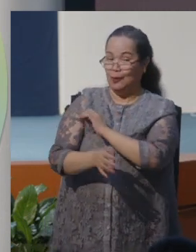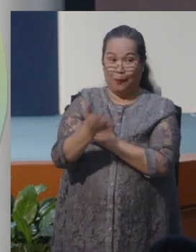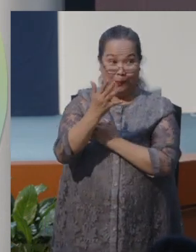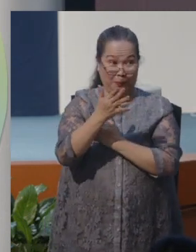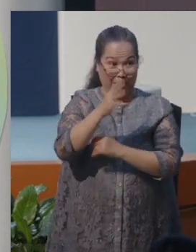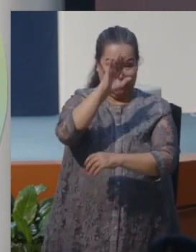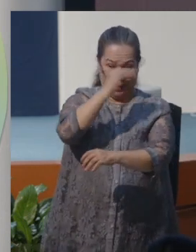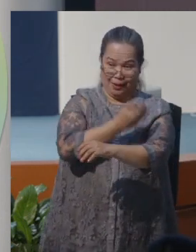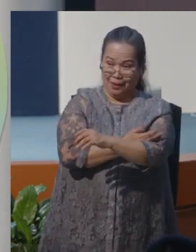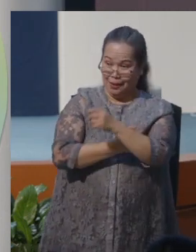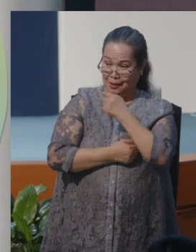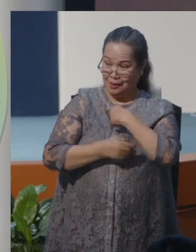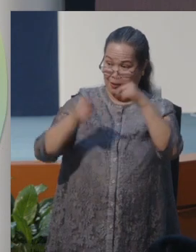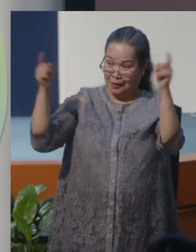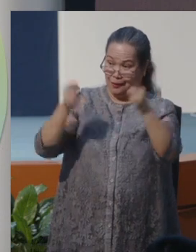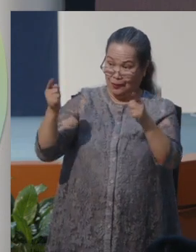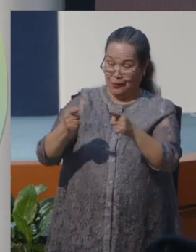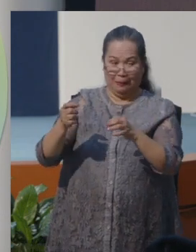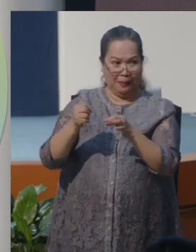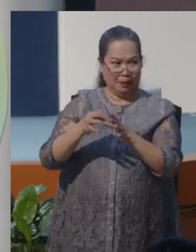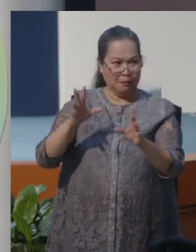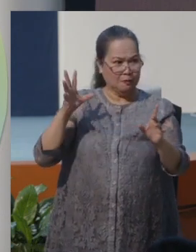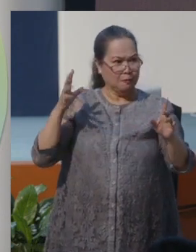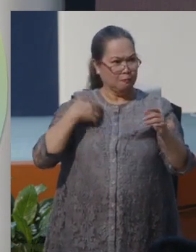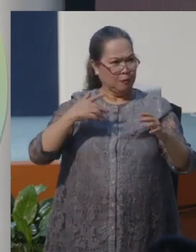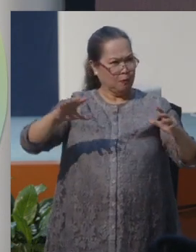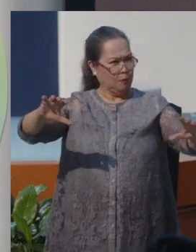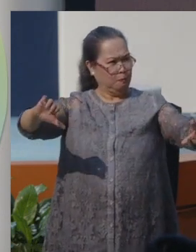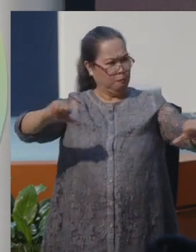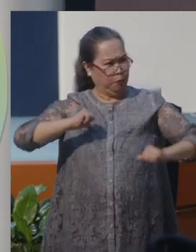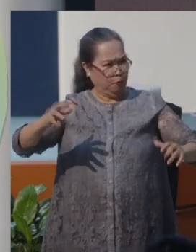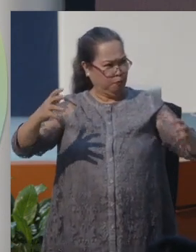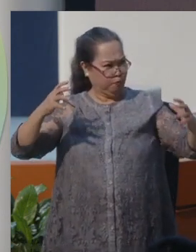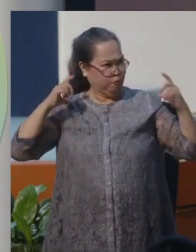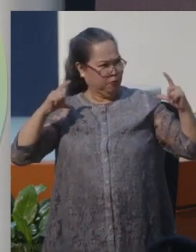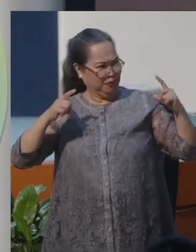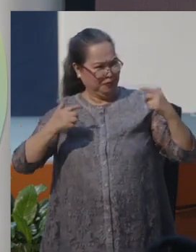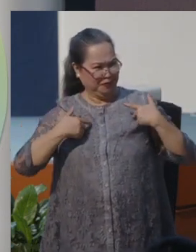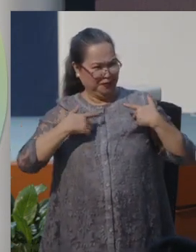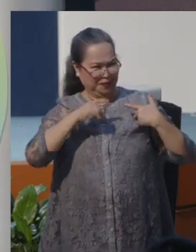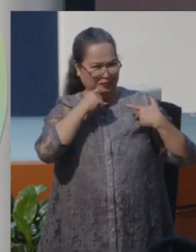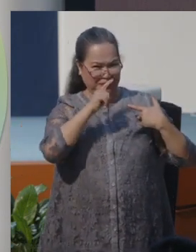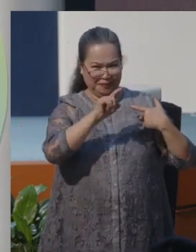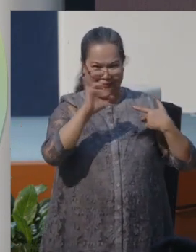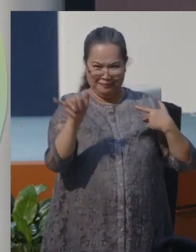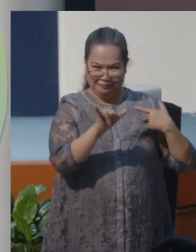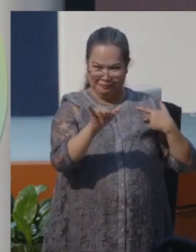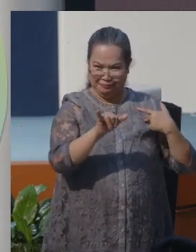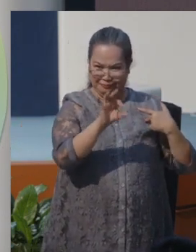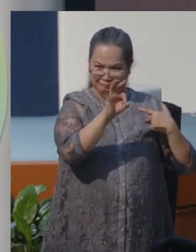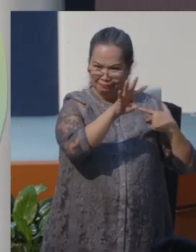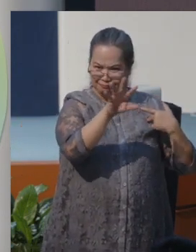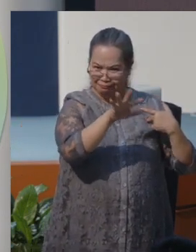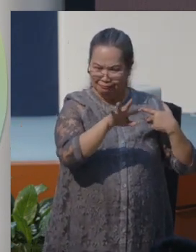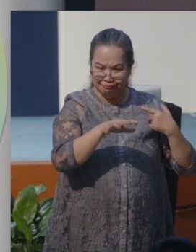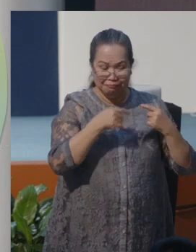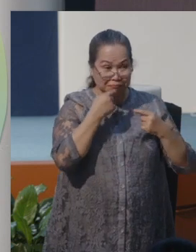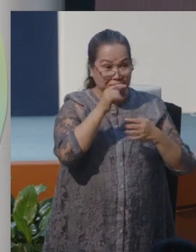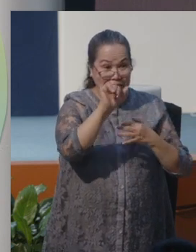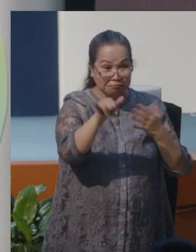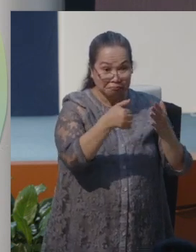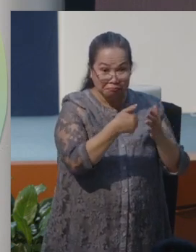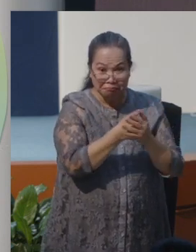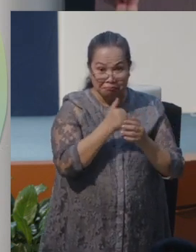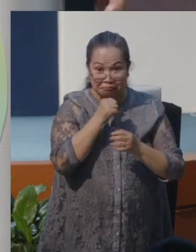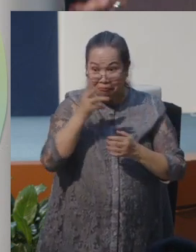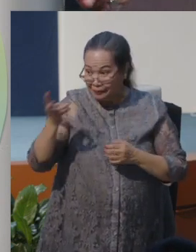sons of thunder sila dahil malakas ang dating nila palagi. Oo nga naman, tingnan nyo yung Luke 9:54. Nung hindi sila